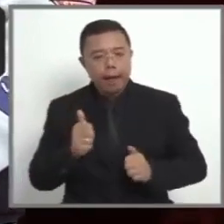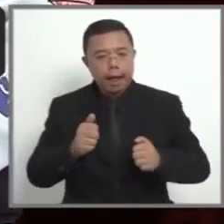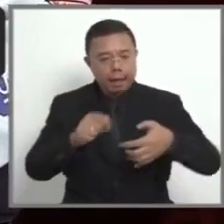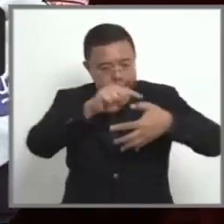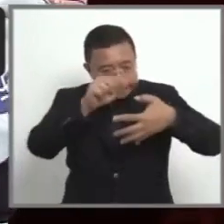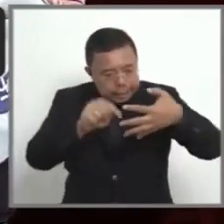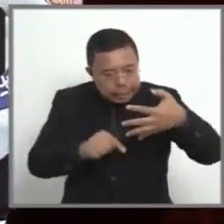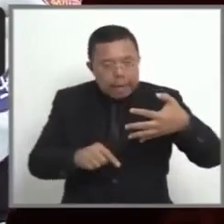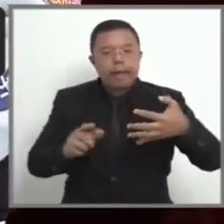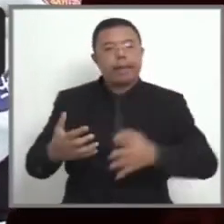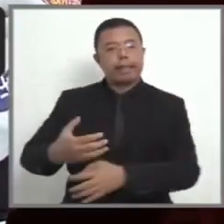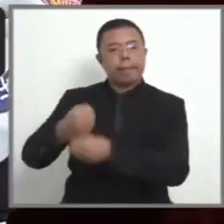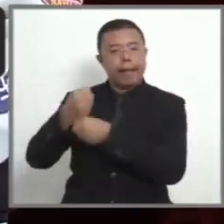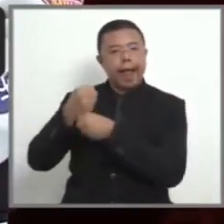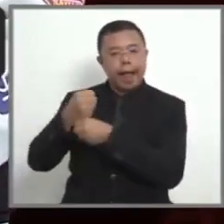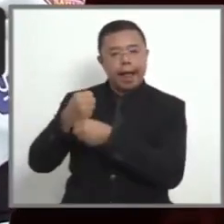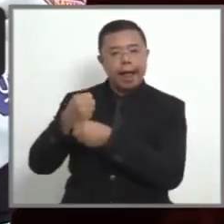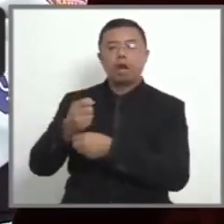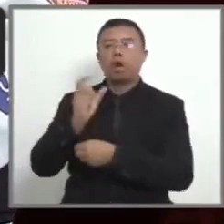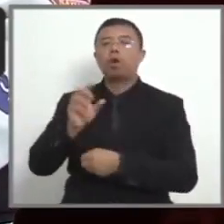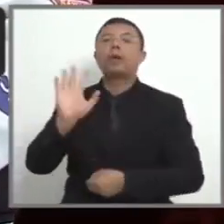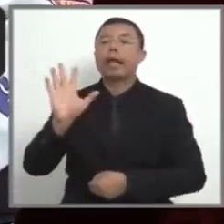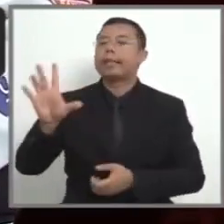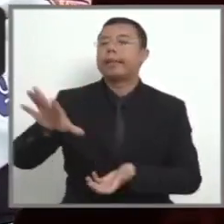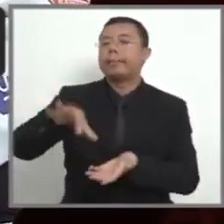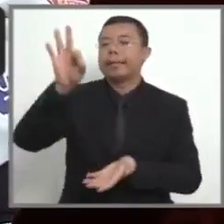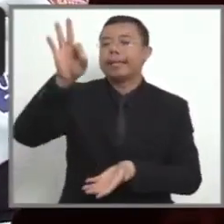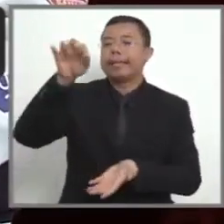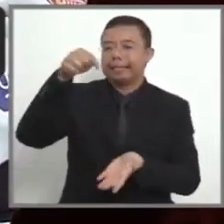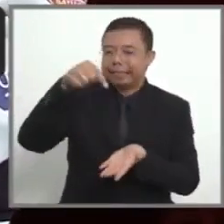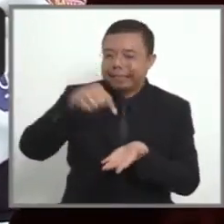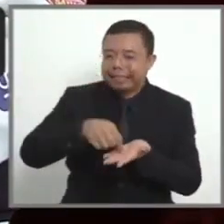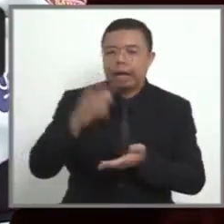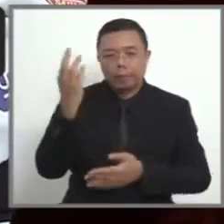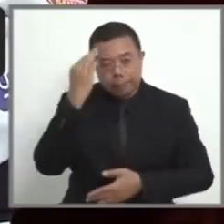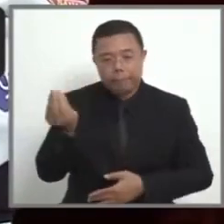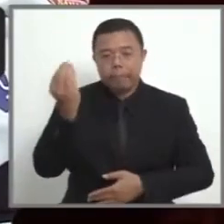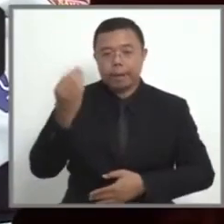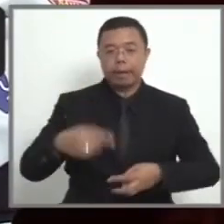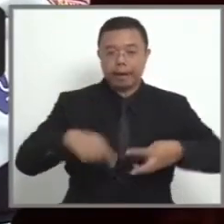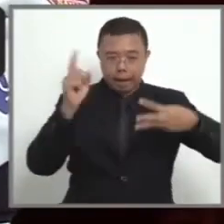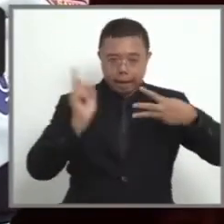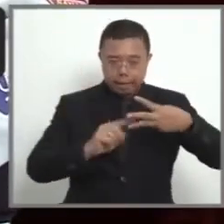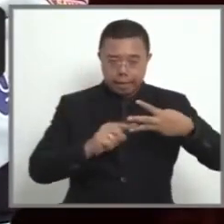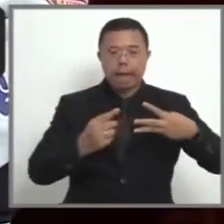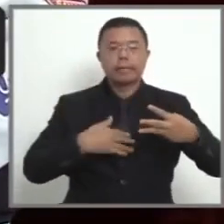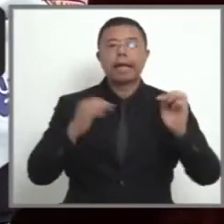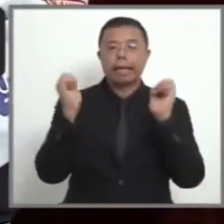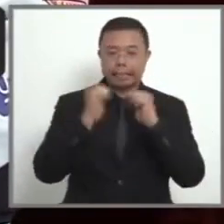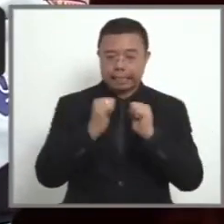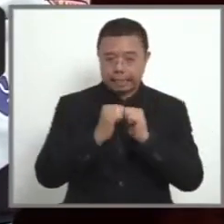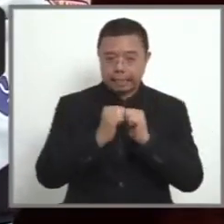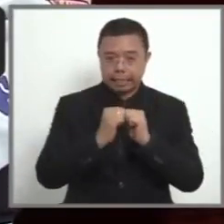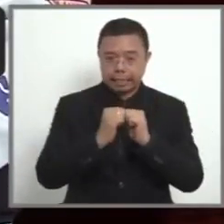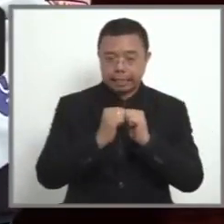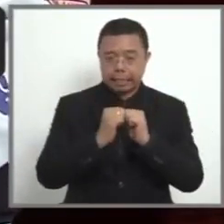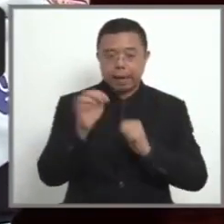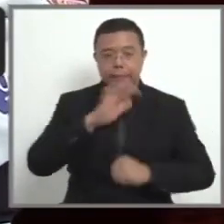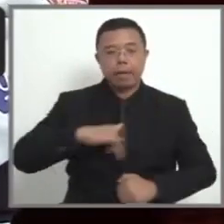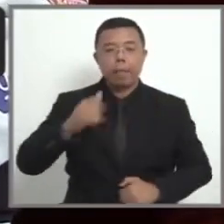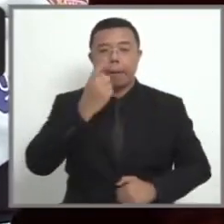ini menjadi pegangan kita semua dalam memilih pemimpin dan yang ketiga Saya berjanji bersama